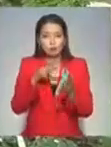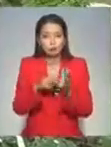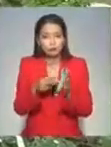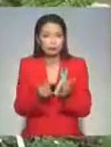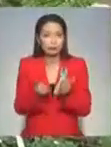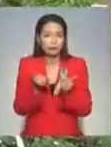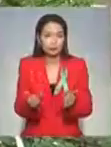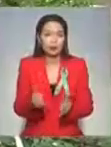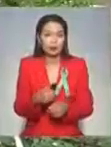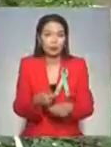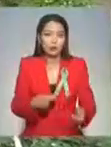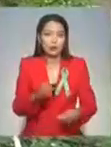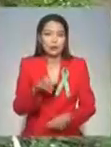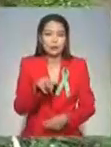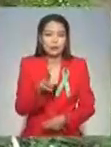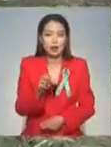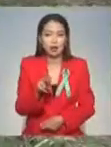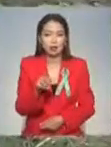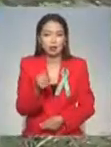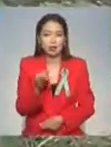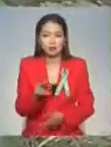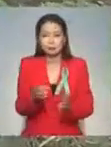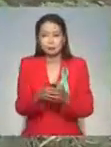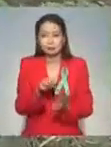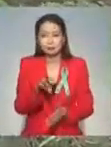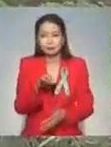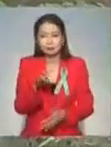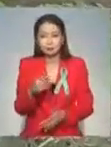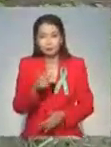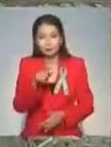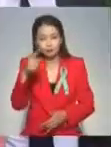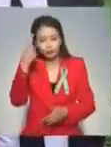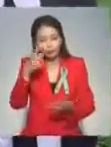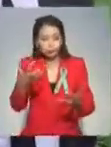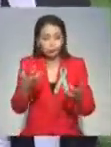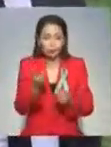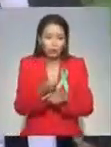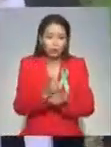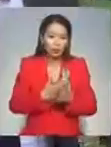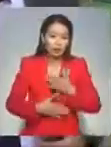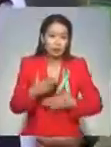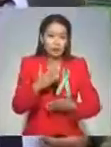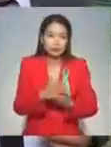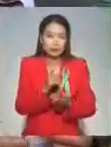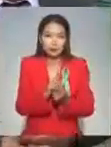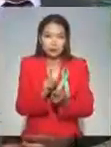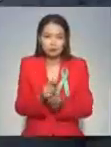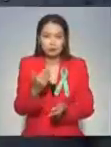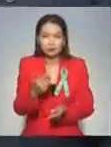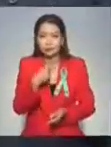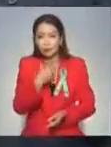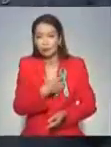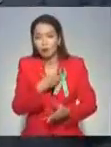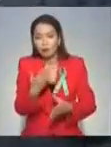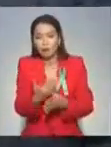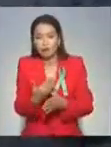департаментом торговли СПК «Акжаек» и партия «Манат». Горожане идею приняли на ура. Валентина Ходькова говорит, это важная помощь от властей и